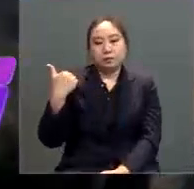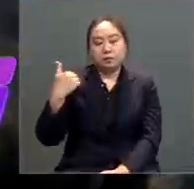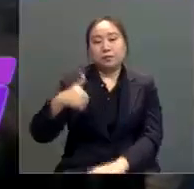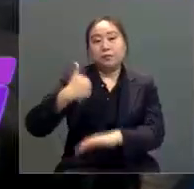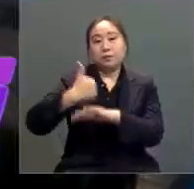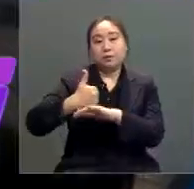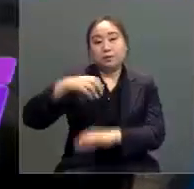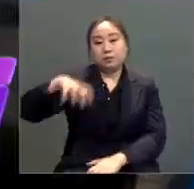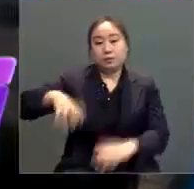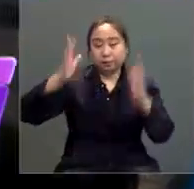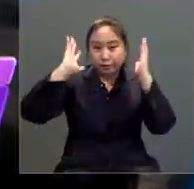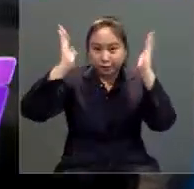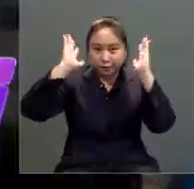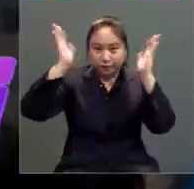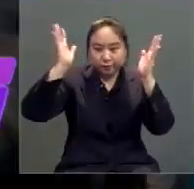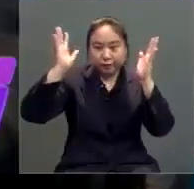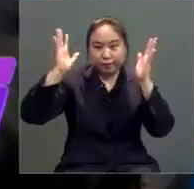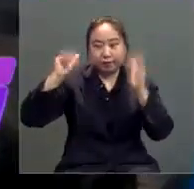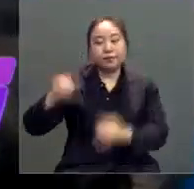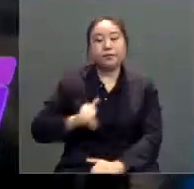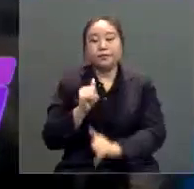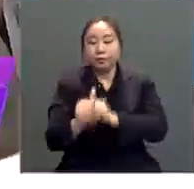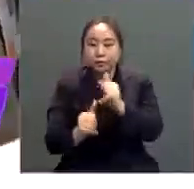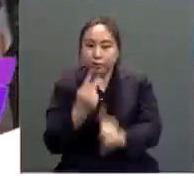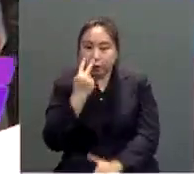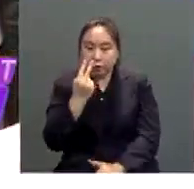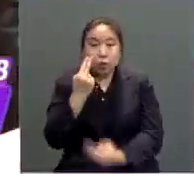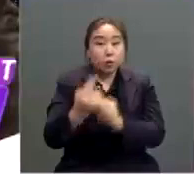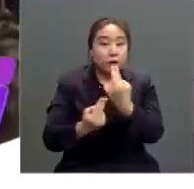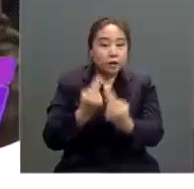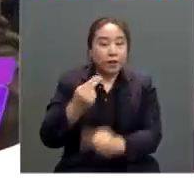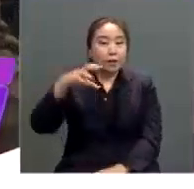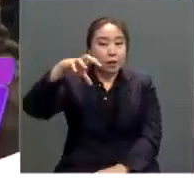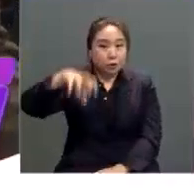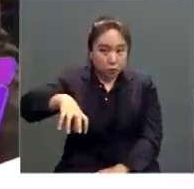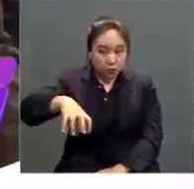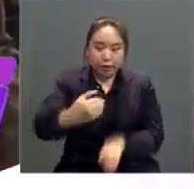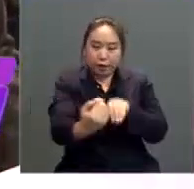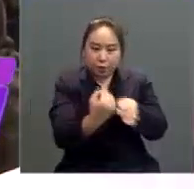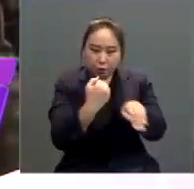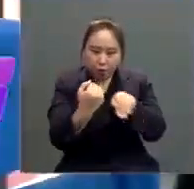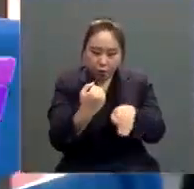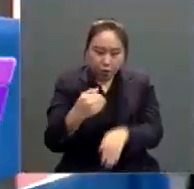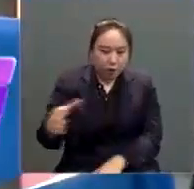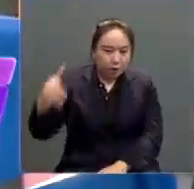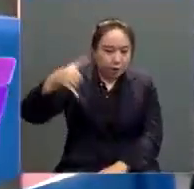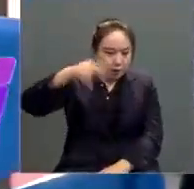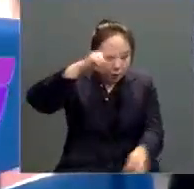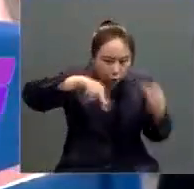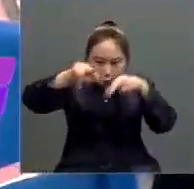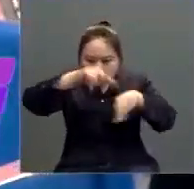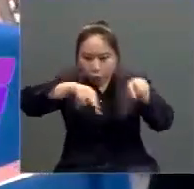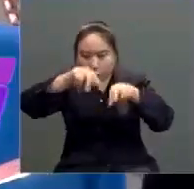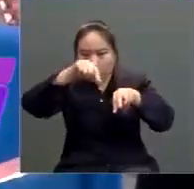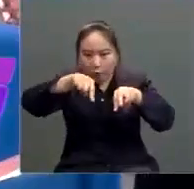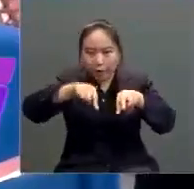อธิบดีกรมประชาสัมพันธ์ลงพื้นที่ไปตรวจเยี่ยมจุดตรวจควบคุมการแพร่ระบาดโควิด-19 ที่องค์การส่วน